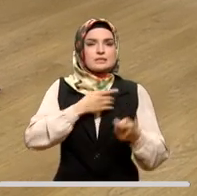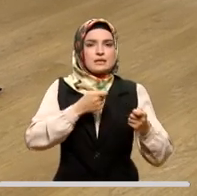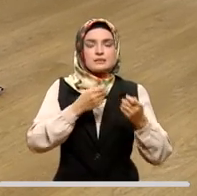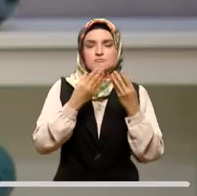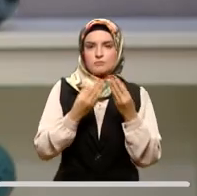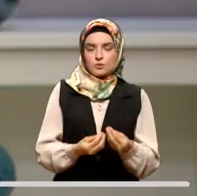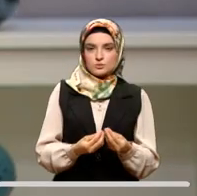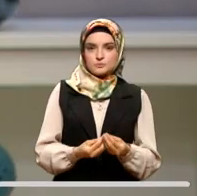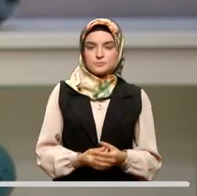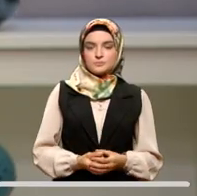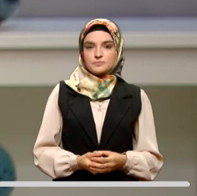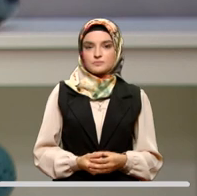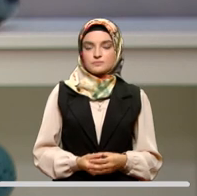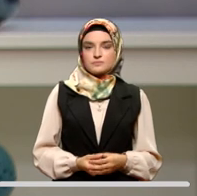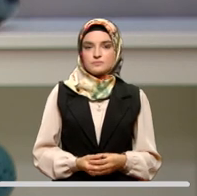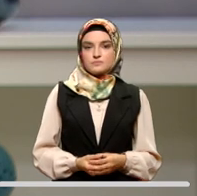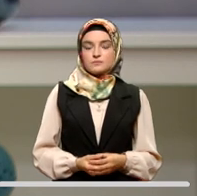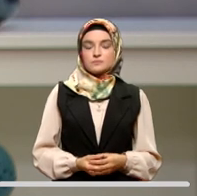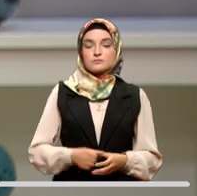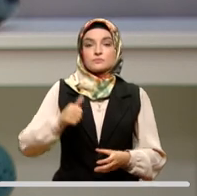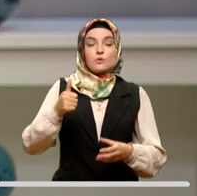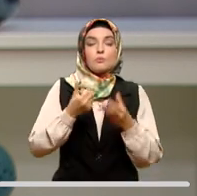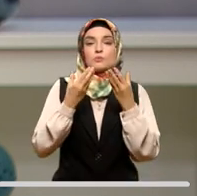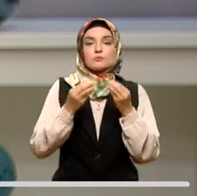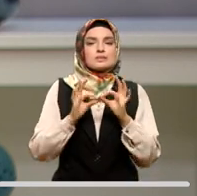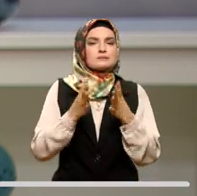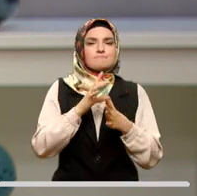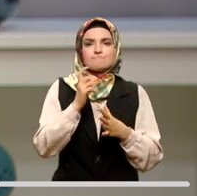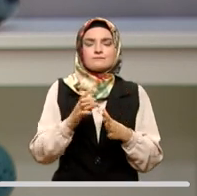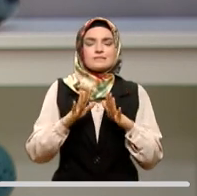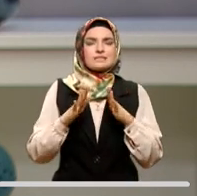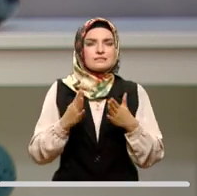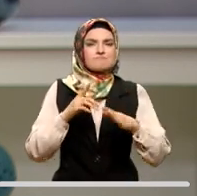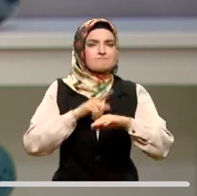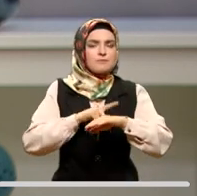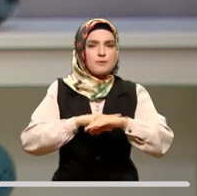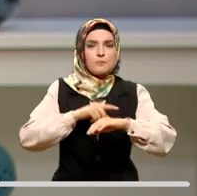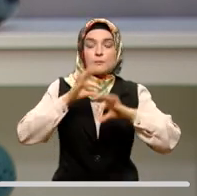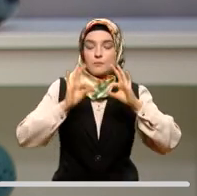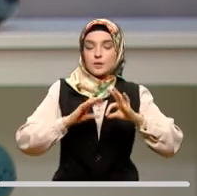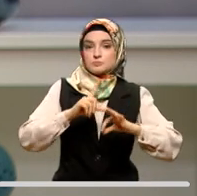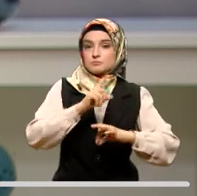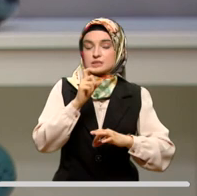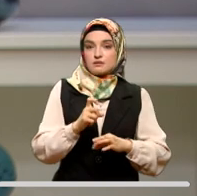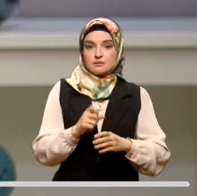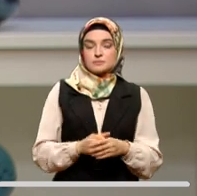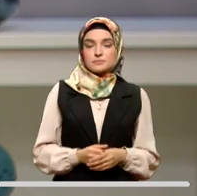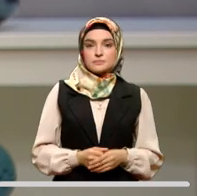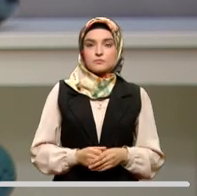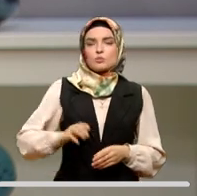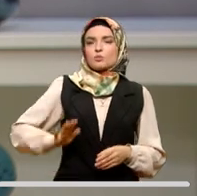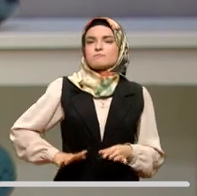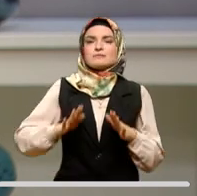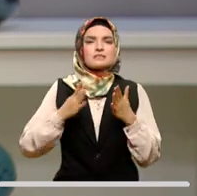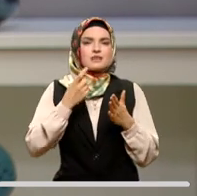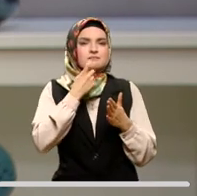olduğunda nedir önemli olan, ne zaman başlamalı, aileler nasıl yaklaşmalı, çocuklar daha kaç